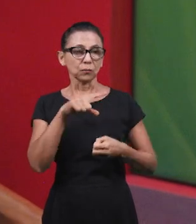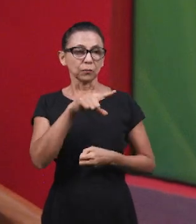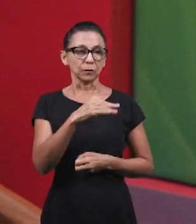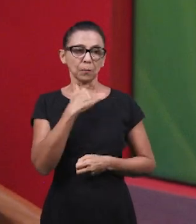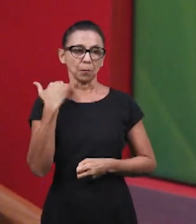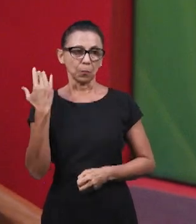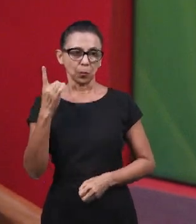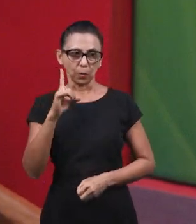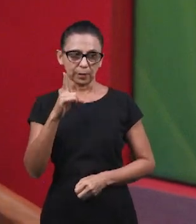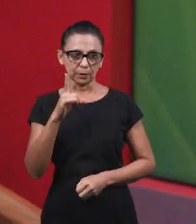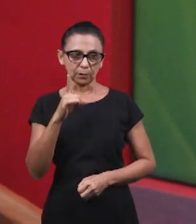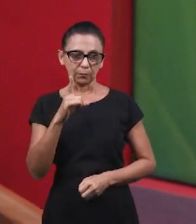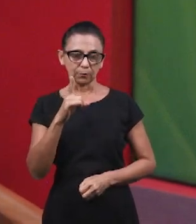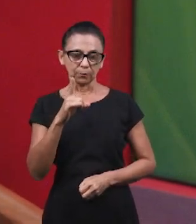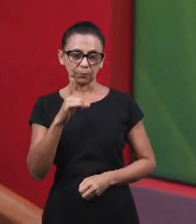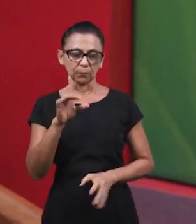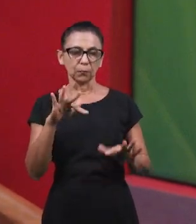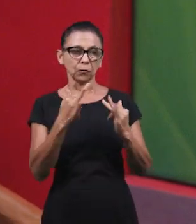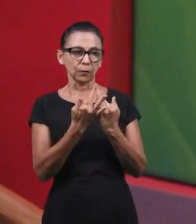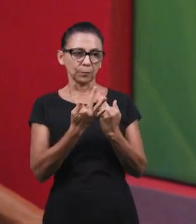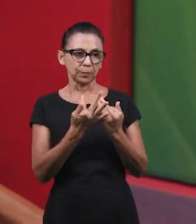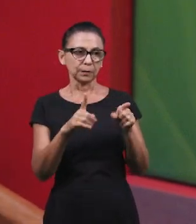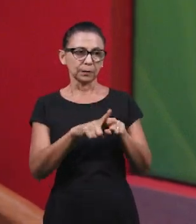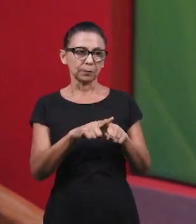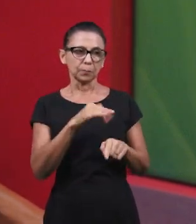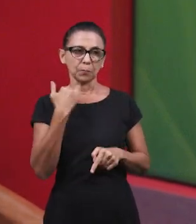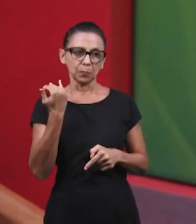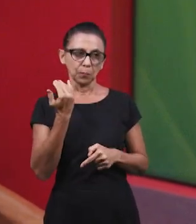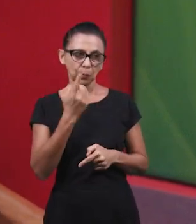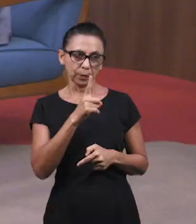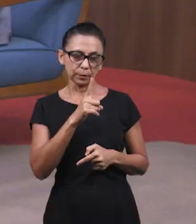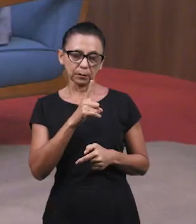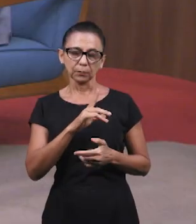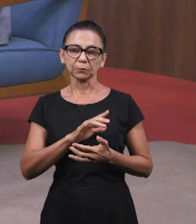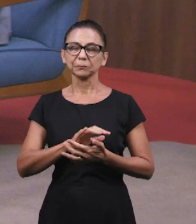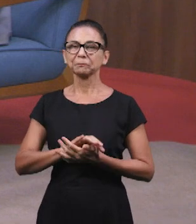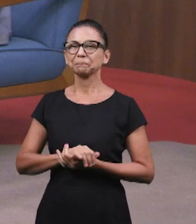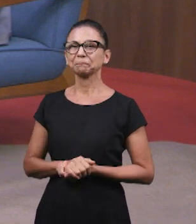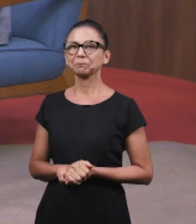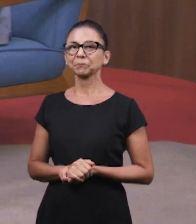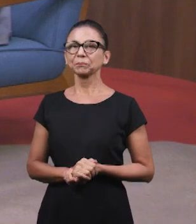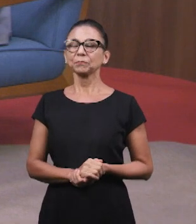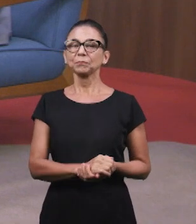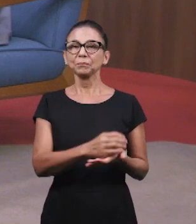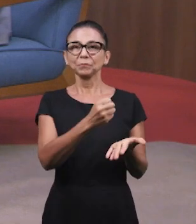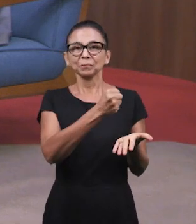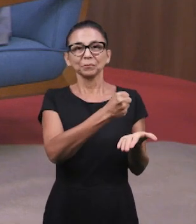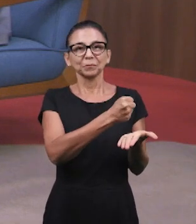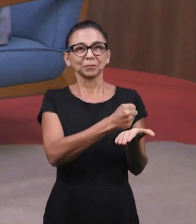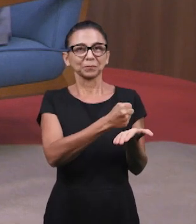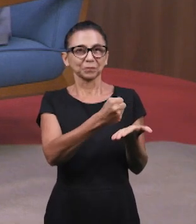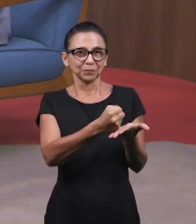euh, entre donc le salut entre Dieu et Jésus.